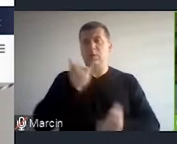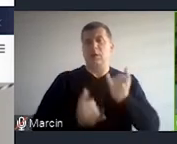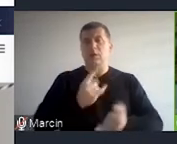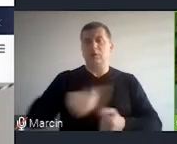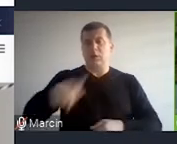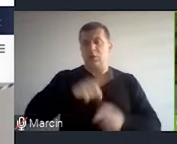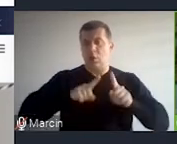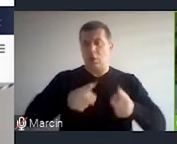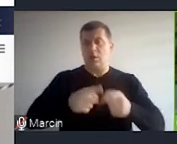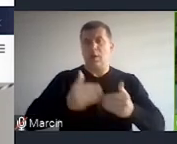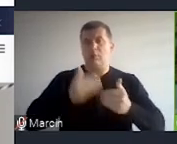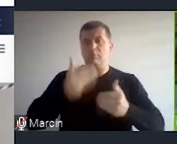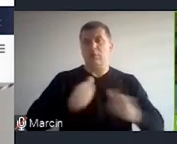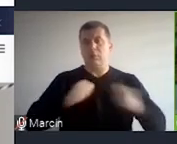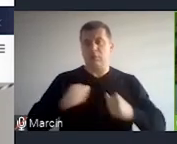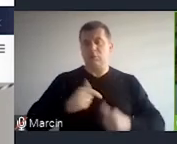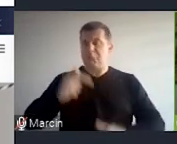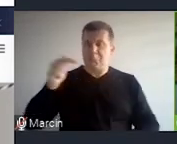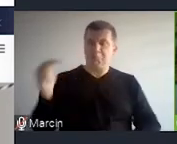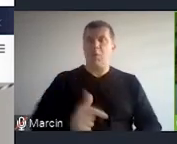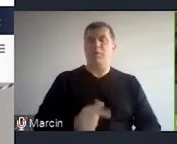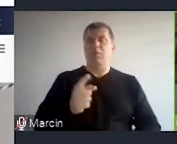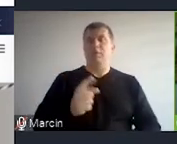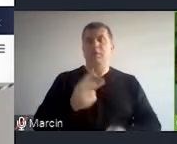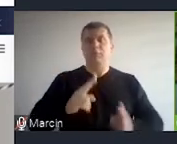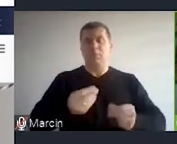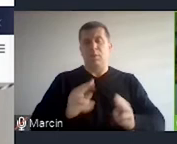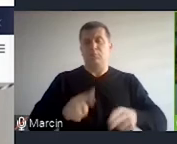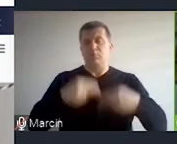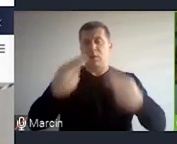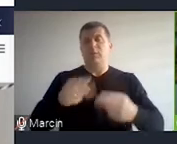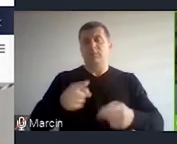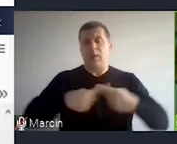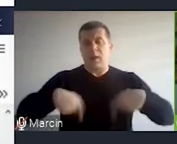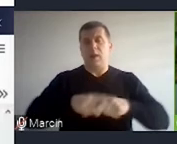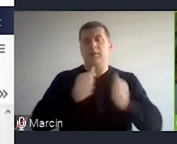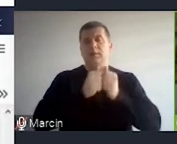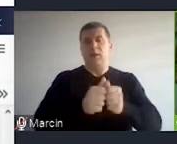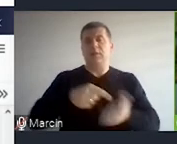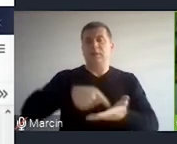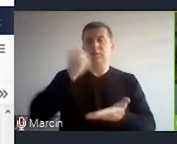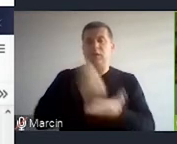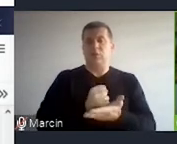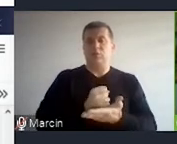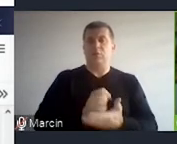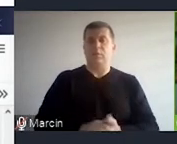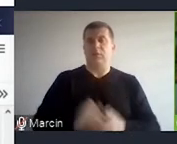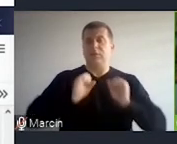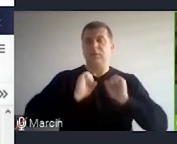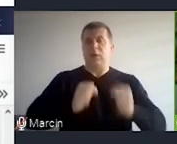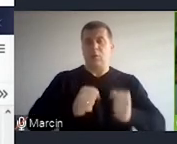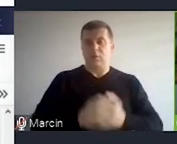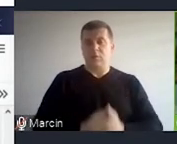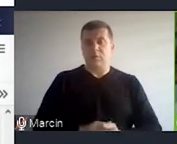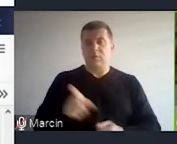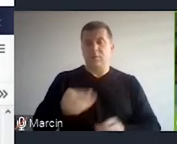organizacją pozarządową, powinniście przeznaczyć na realizację zadań statutowych, działań